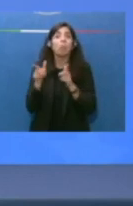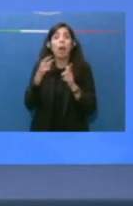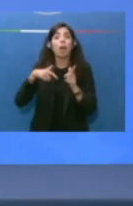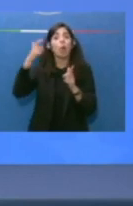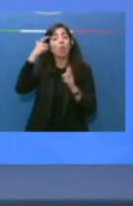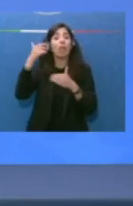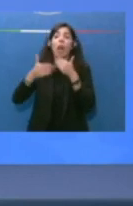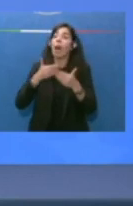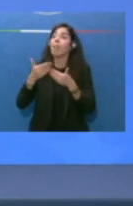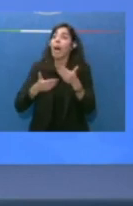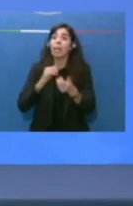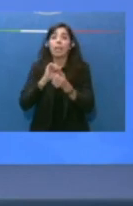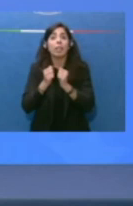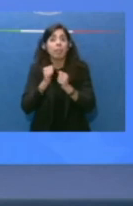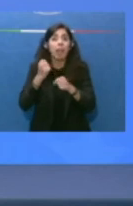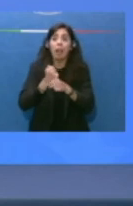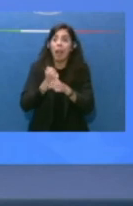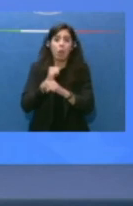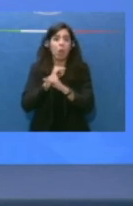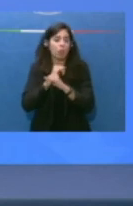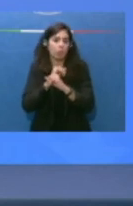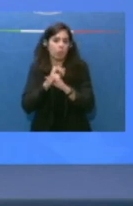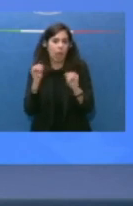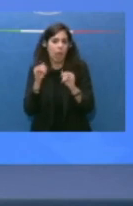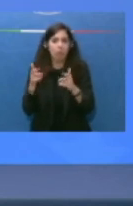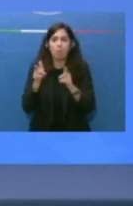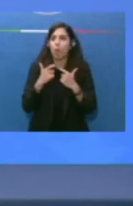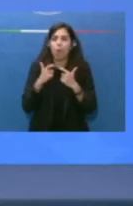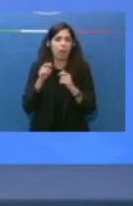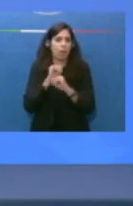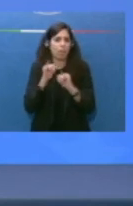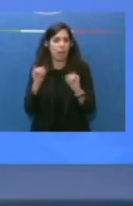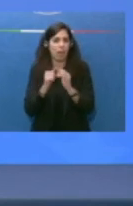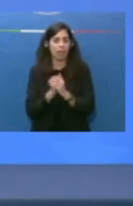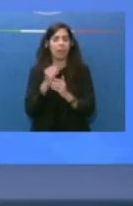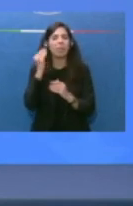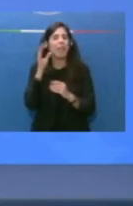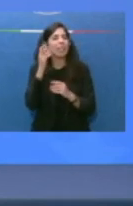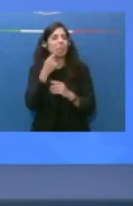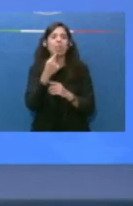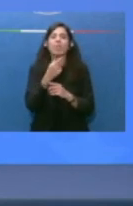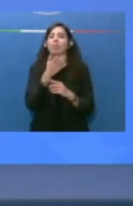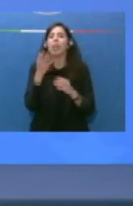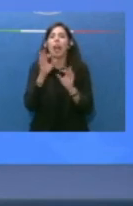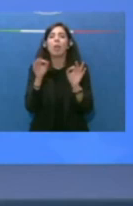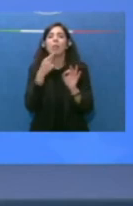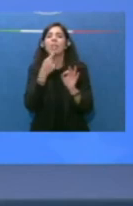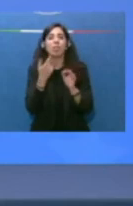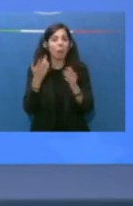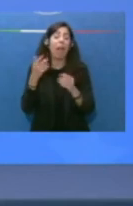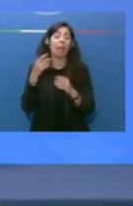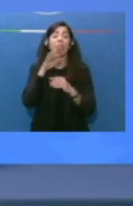governo pensi per esempio anche se penso a quando si dice a draghi non decide più beh insomma stiamo dimostrando